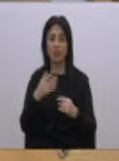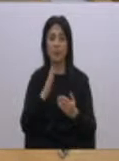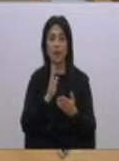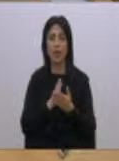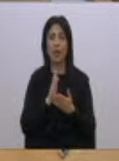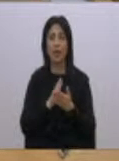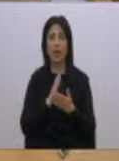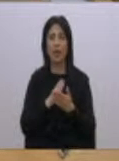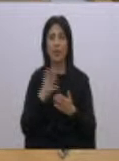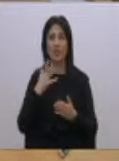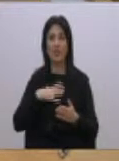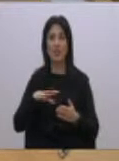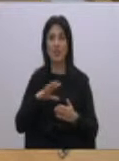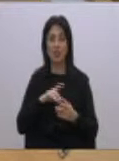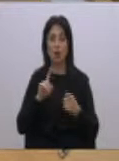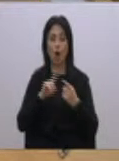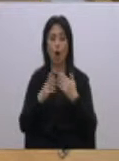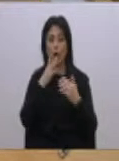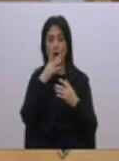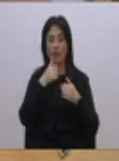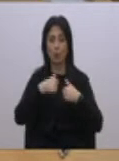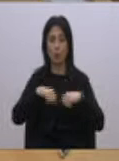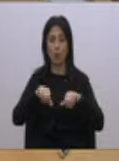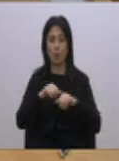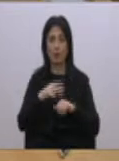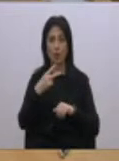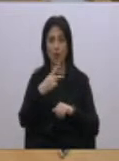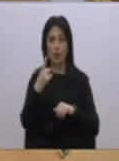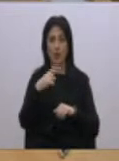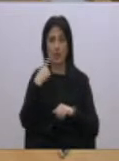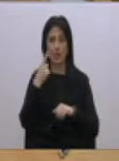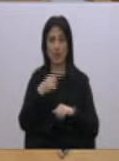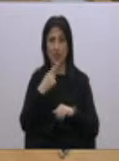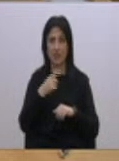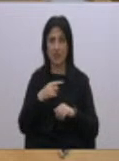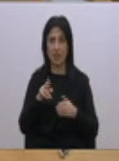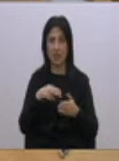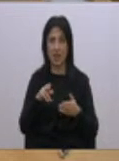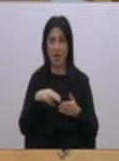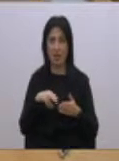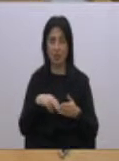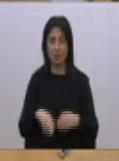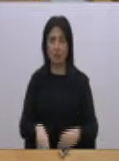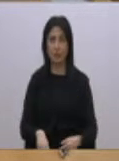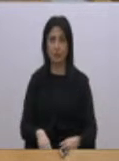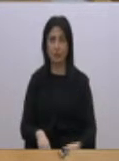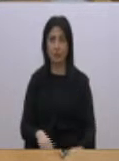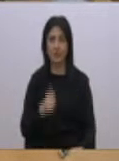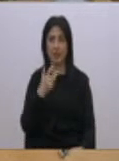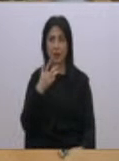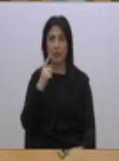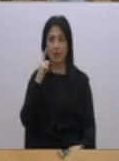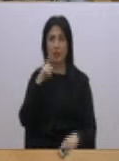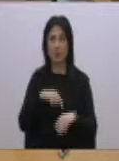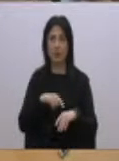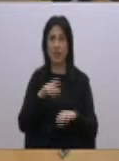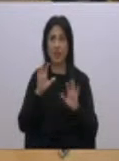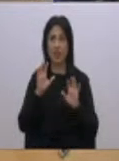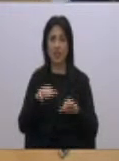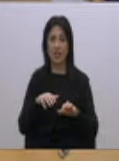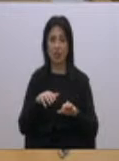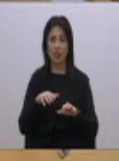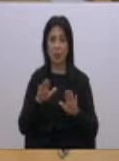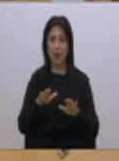გახლავთ საქართველოს კომუნიკაციების ეროვნული კომისიის 21-ი საქმიანობის ანგარიში. მე რამდენადაც ხვდები, თავმჯდომარე არ